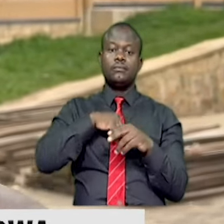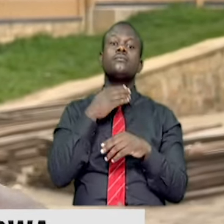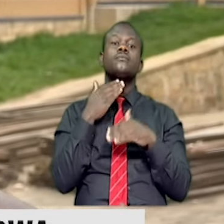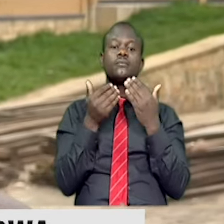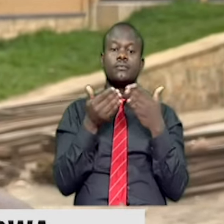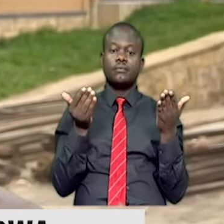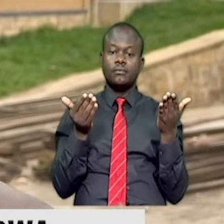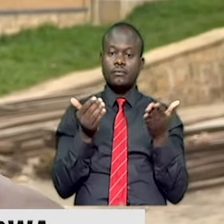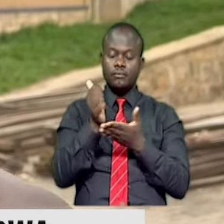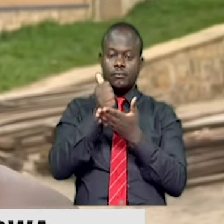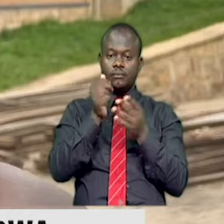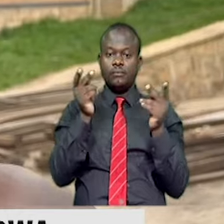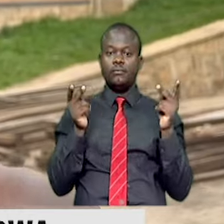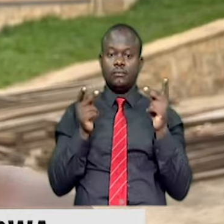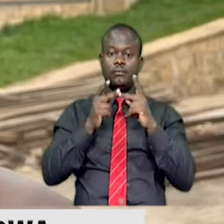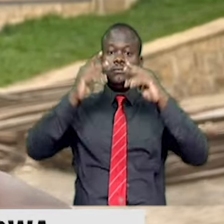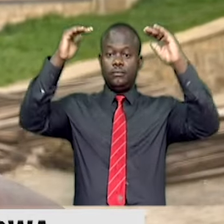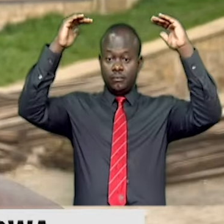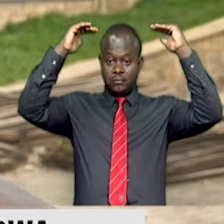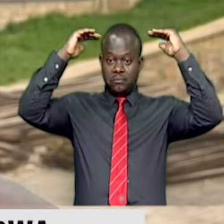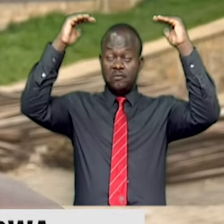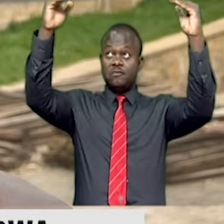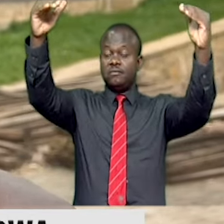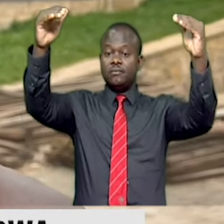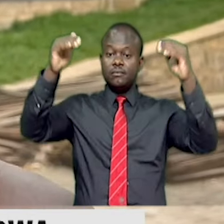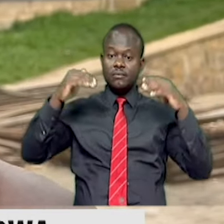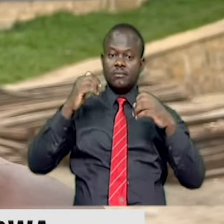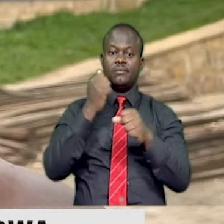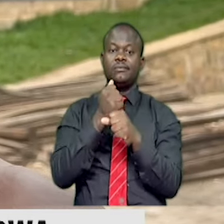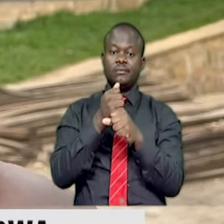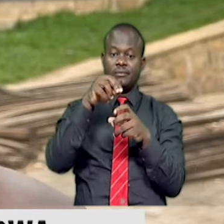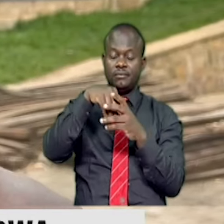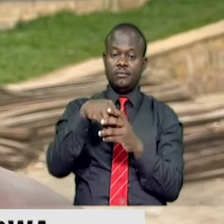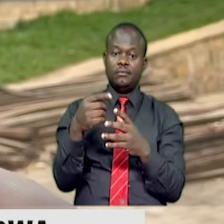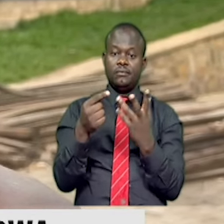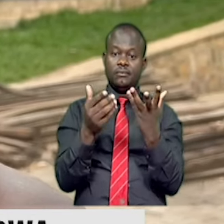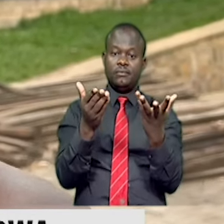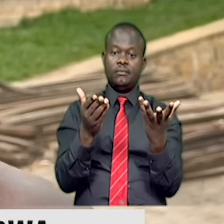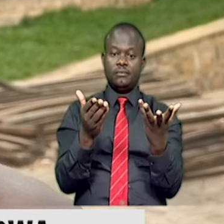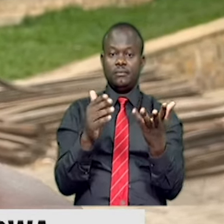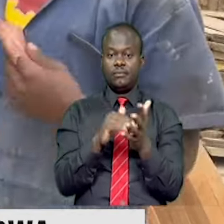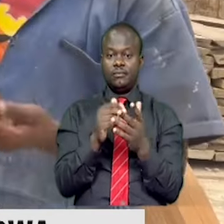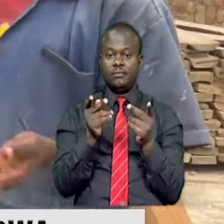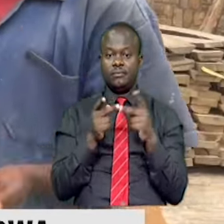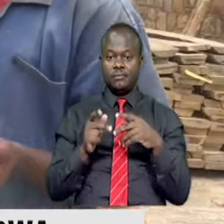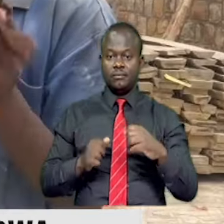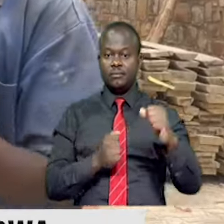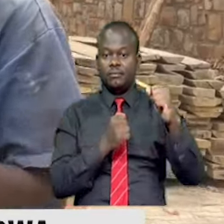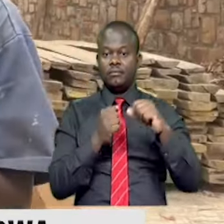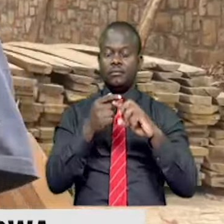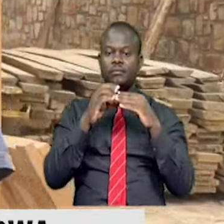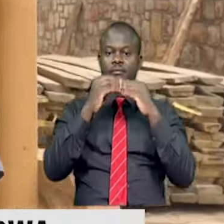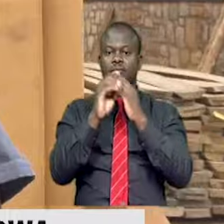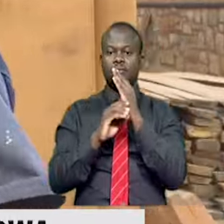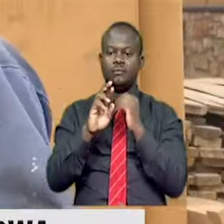ukuba bagira nk'aho badushyiriye igihangari by'ibura kimwe, wenda tukaba twabasha kugera aho tubariza. Ariko ubuyobozi bw'akarere